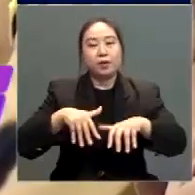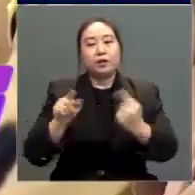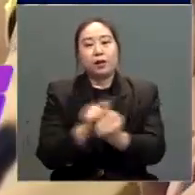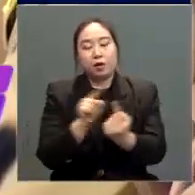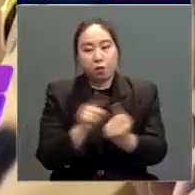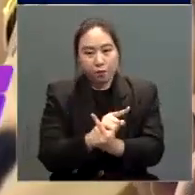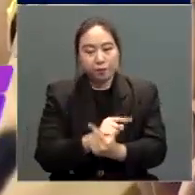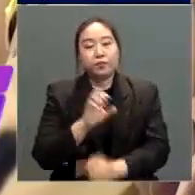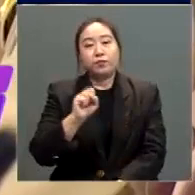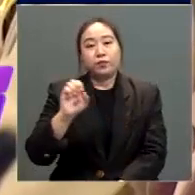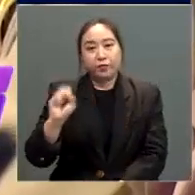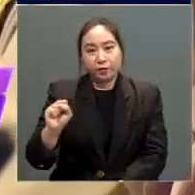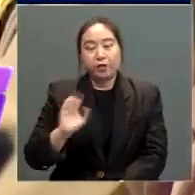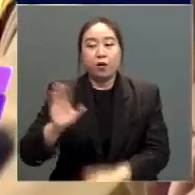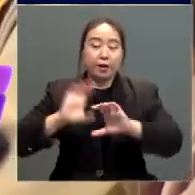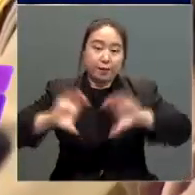ถ้าเธอพร้อมจะรับฟังข้อเสนอแนะจากทุกภาคส่วนทั้งภาคเอกชนภาคประชาสังคมศ.